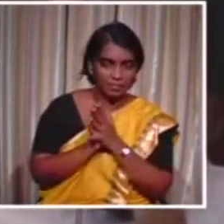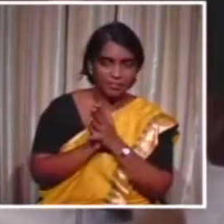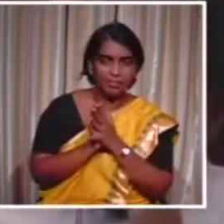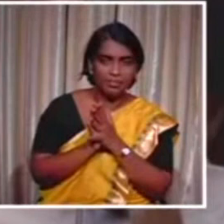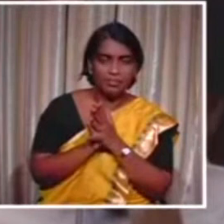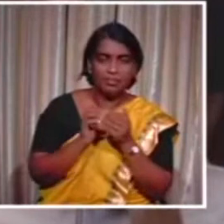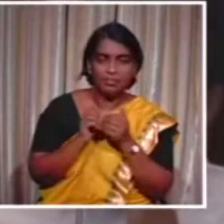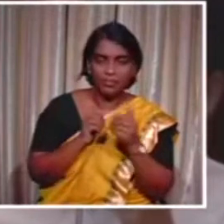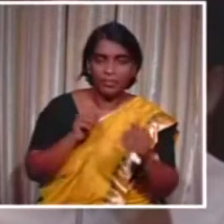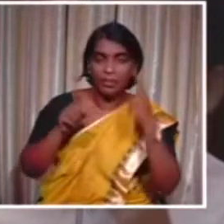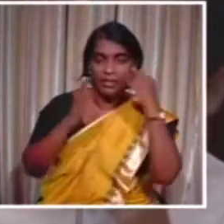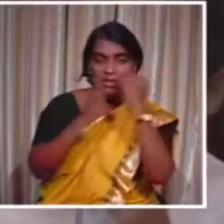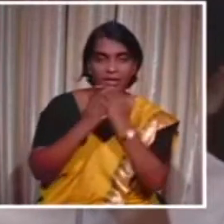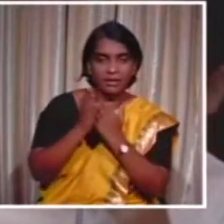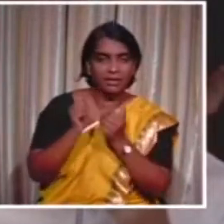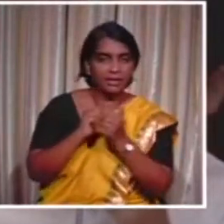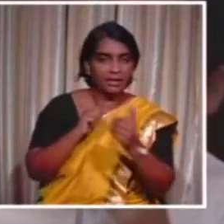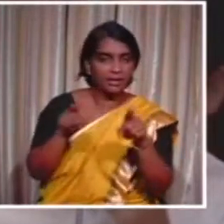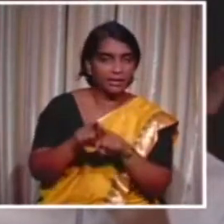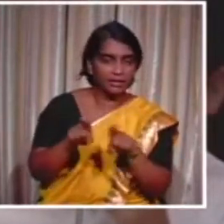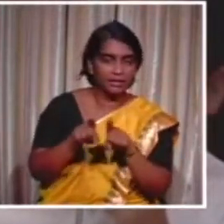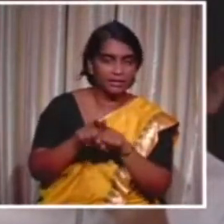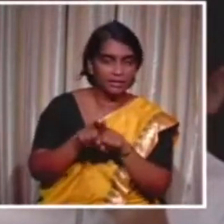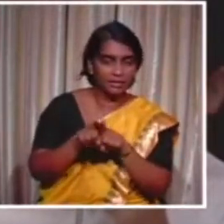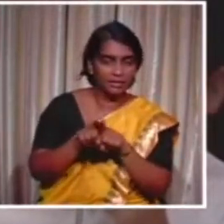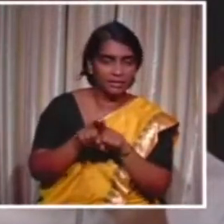225යි. ඡන්දදායකව 225යි. හරිනේ.